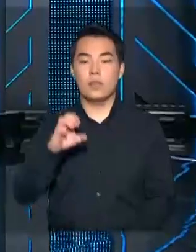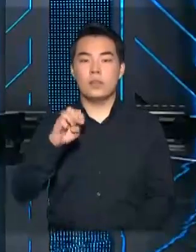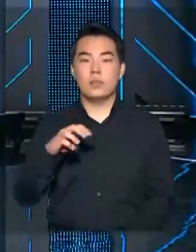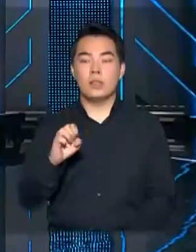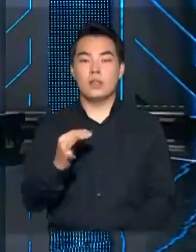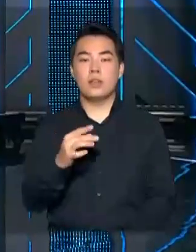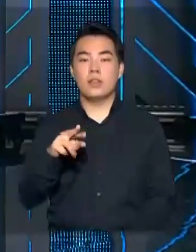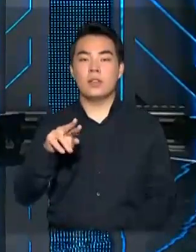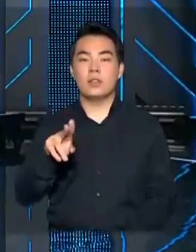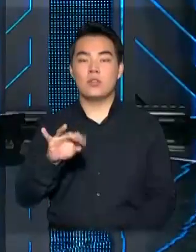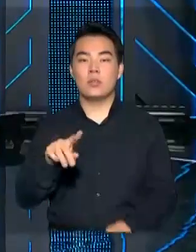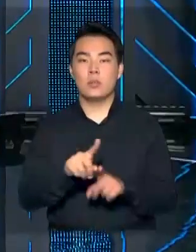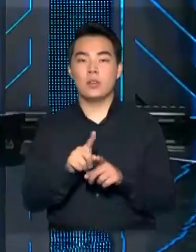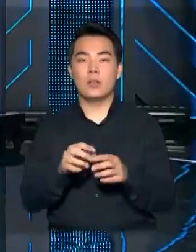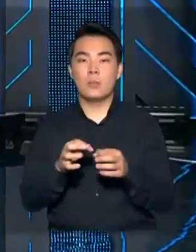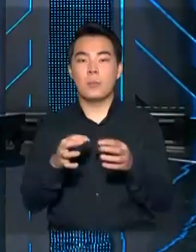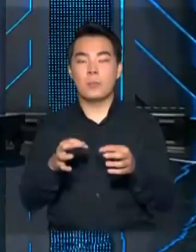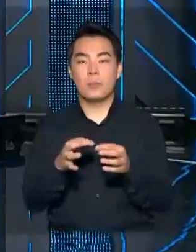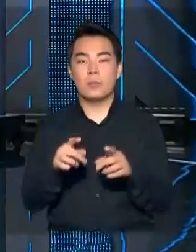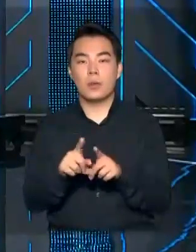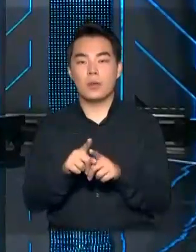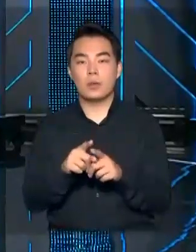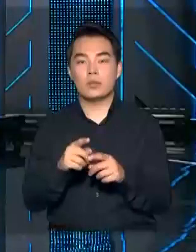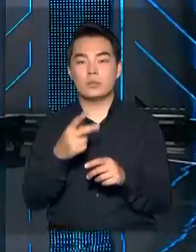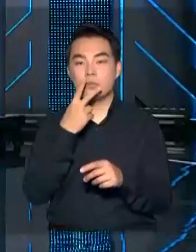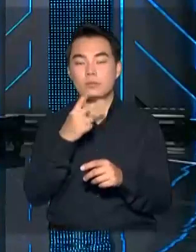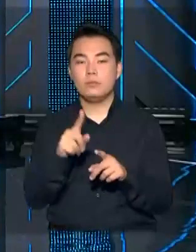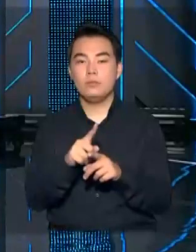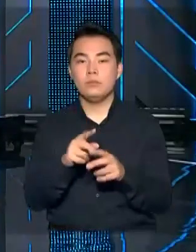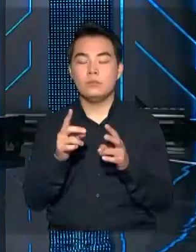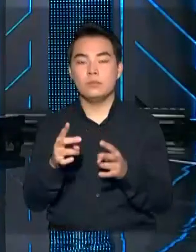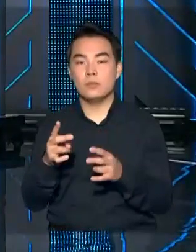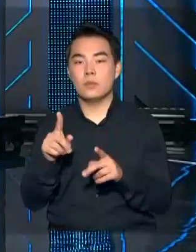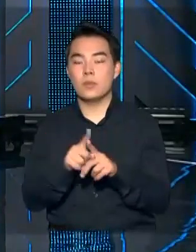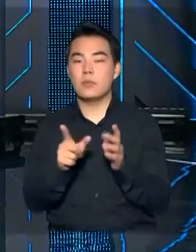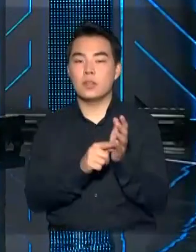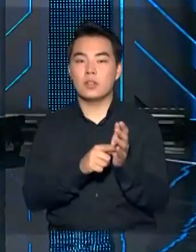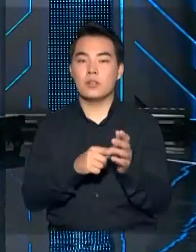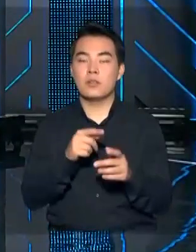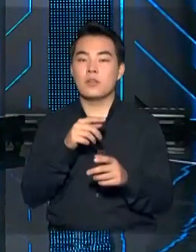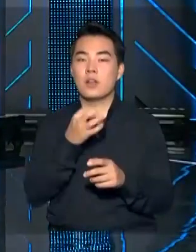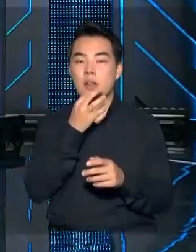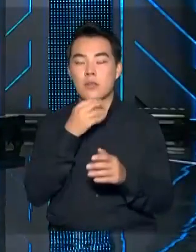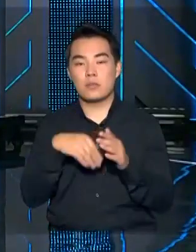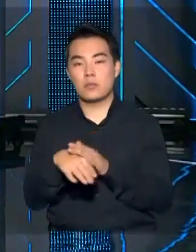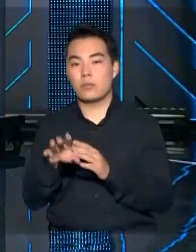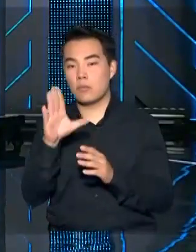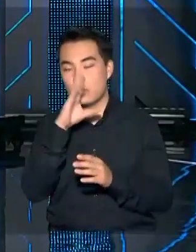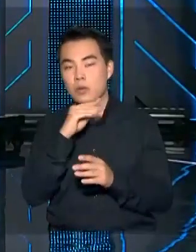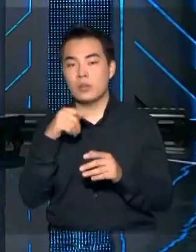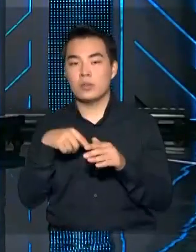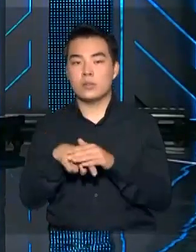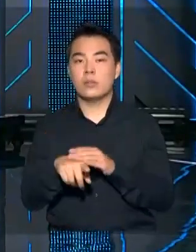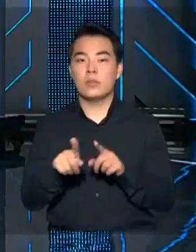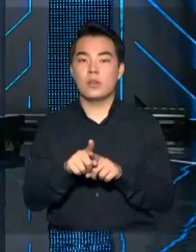Семейдегі ядралық сынақ полигонынан зардап шеккен аймақ тұрғындары зейнетке ерте шығуы мүмкін. Бұл туралы Абай облысына